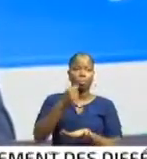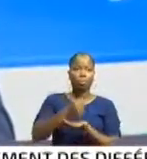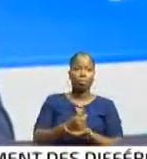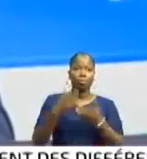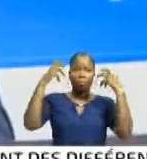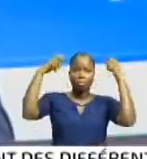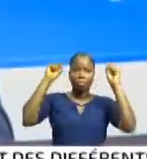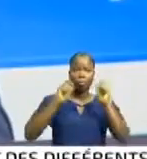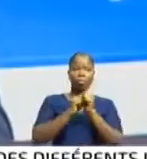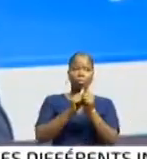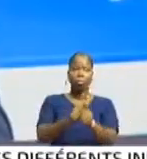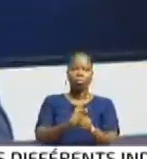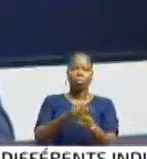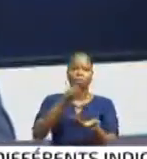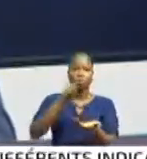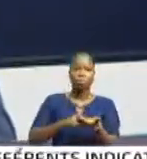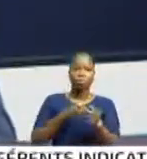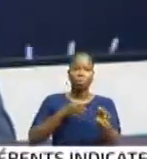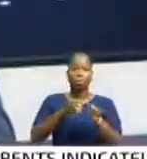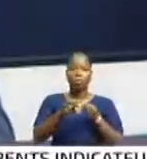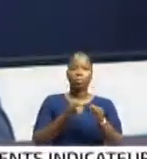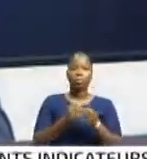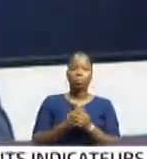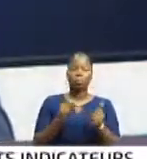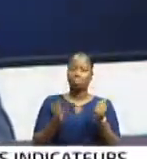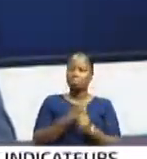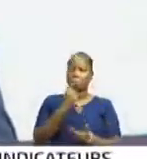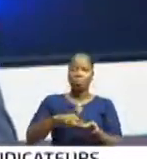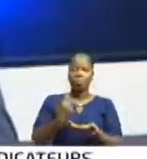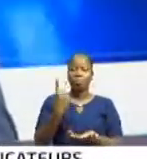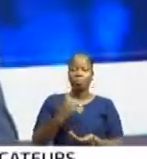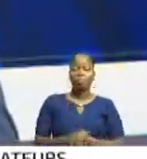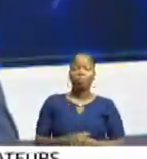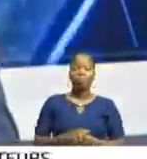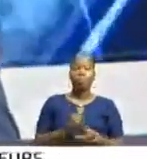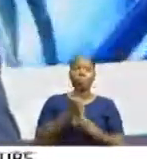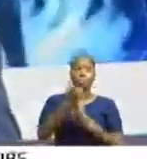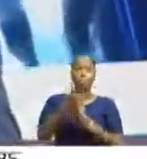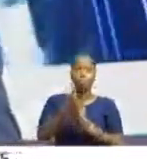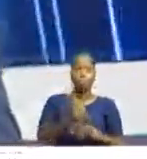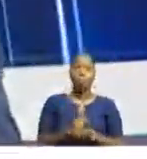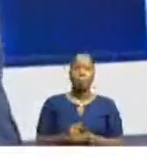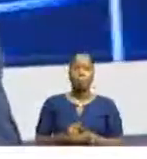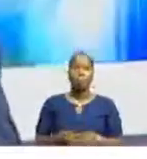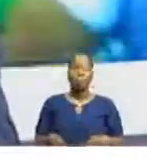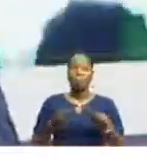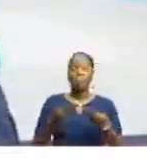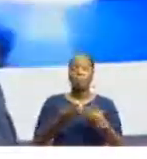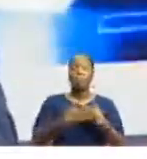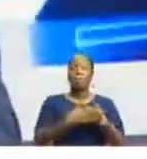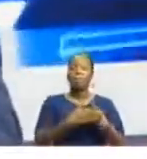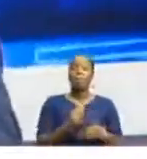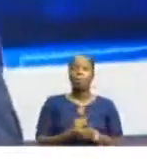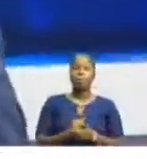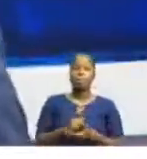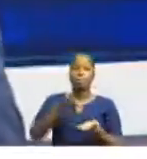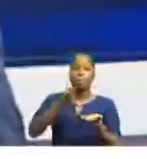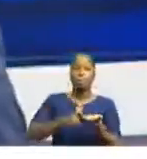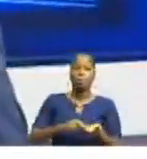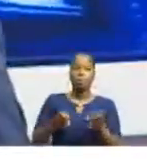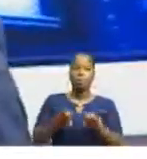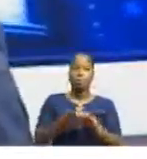accompagné d'une explication la première fois ensemble de gray on met à côté une note un communiqué comme